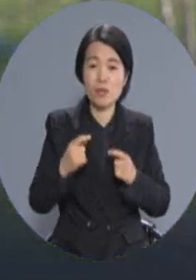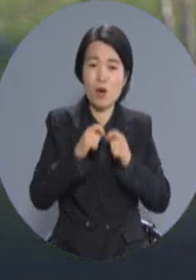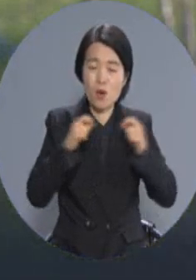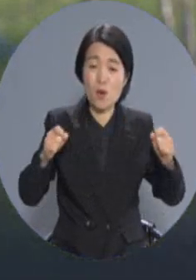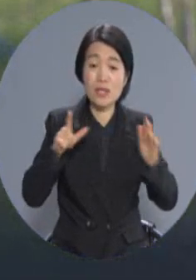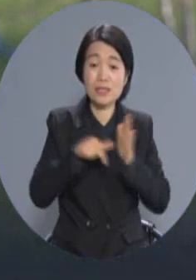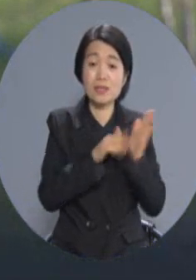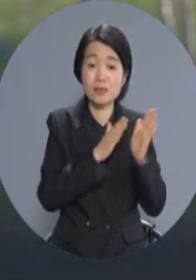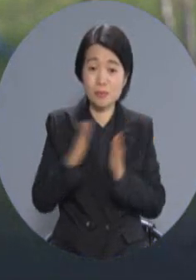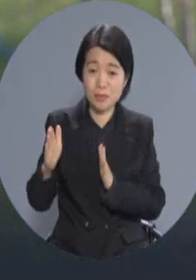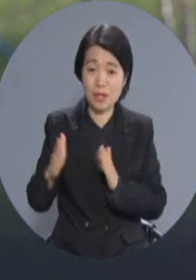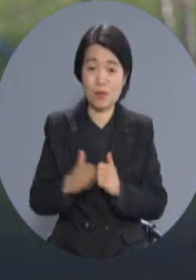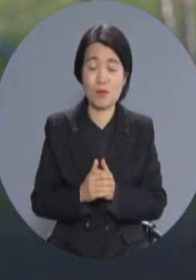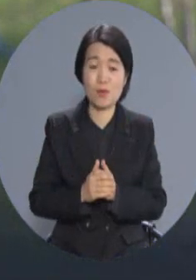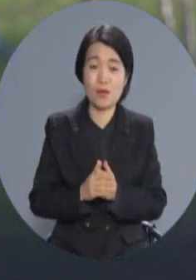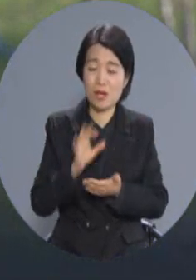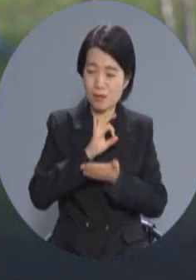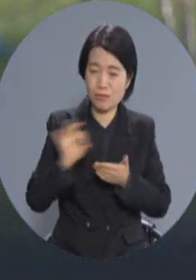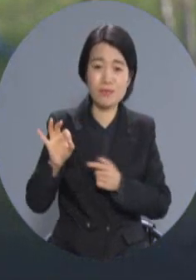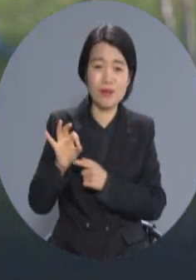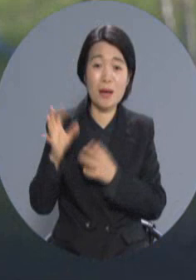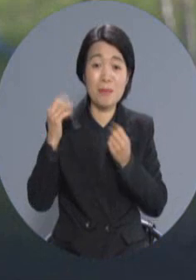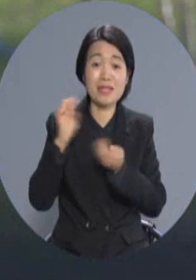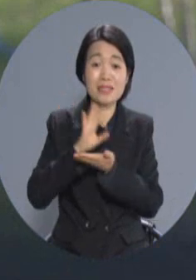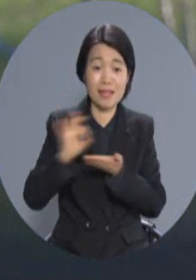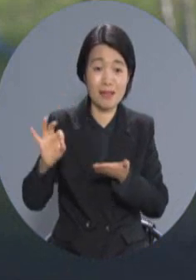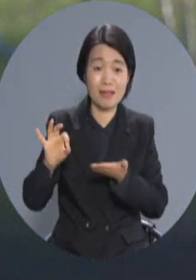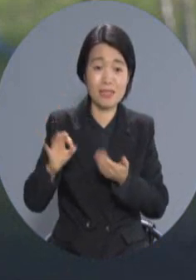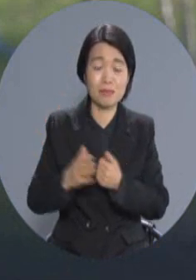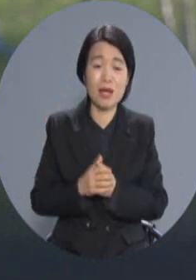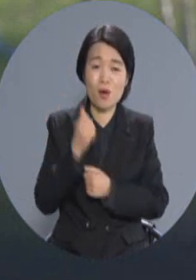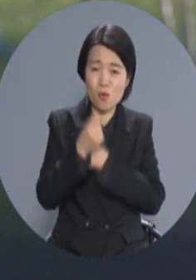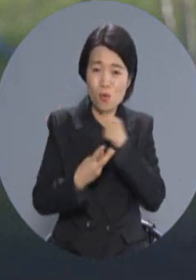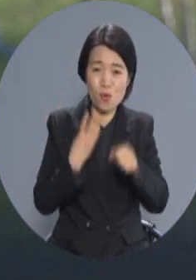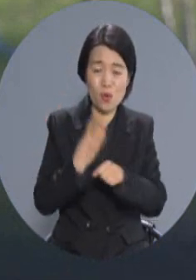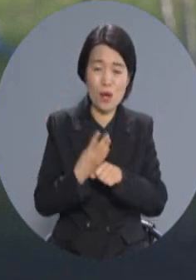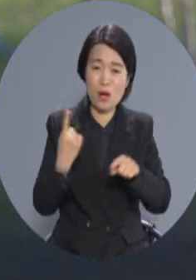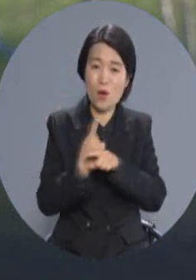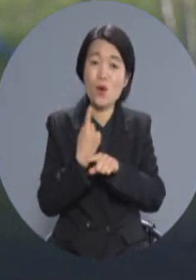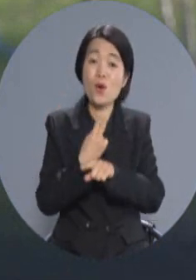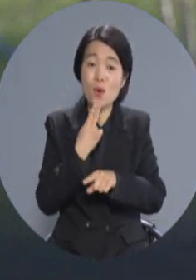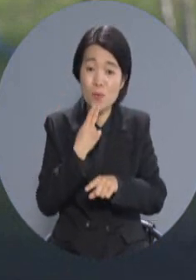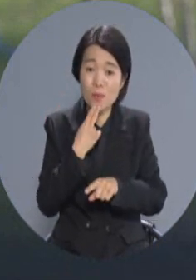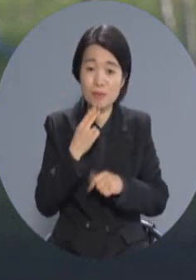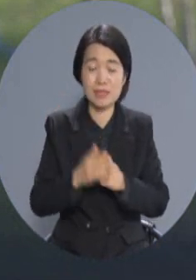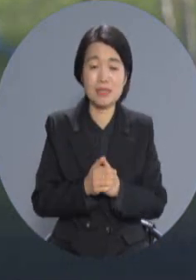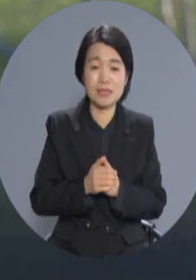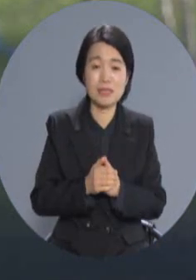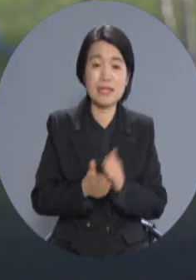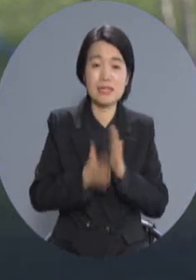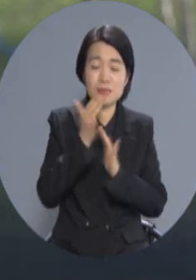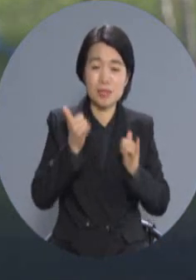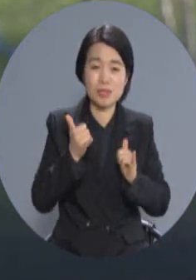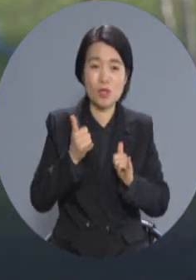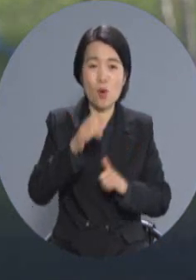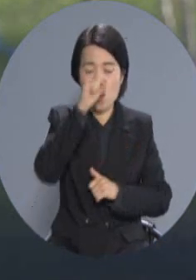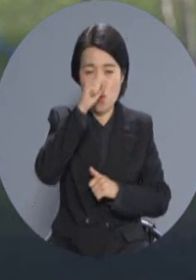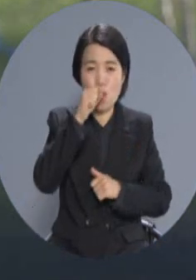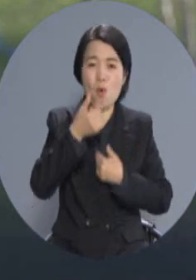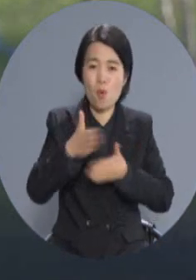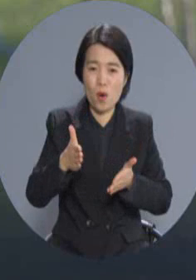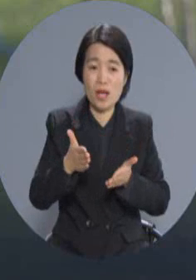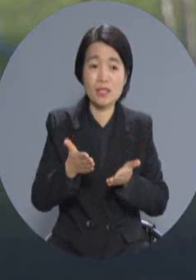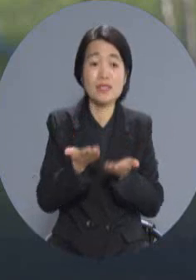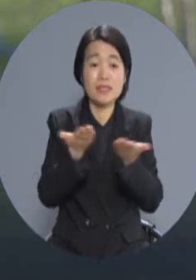시간을 준비하고 그렇기 때문에 비용은 많이 들어가지만 수십 년 동안 손을 대지 않더라도 시민들 아주 훌륭한